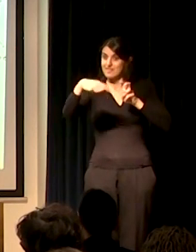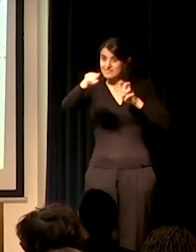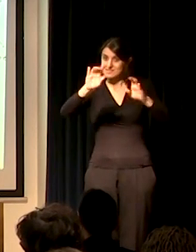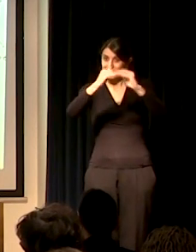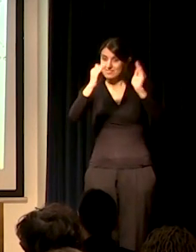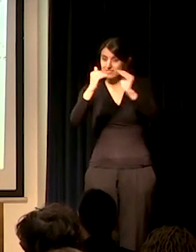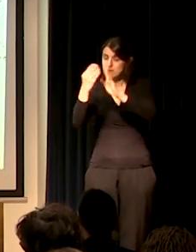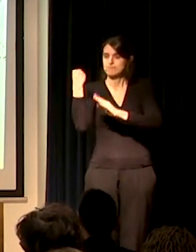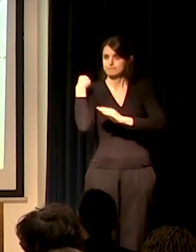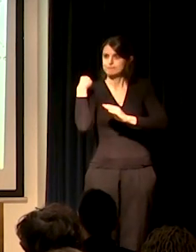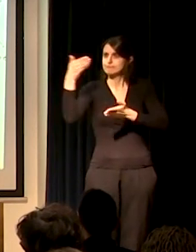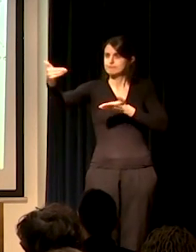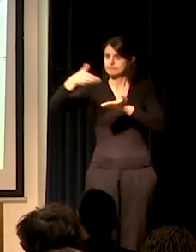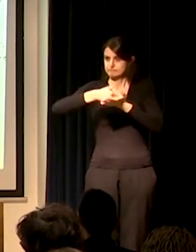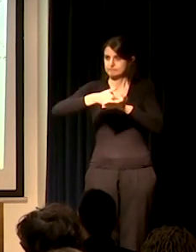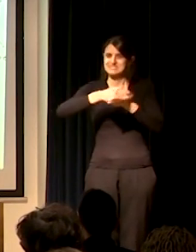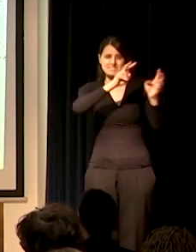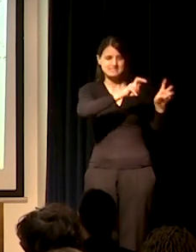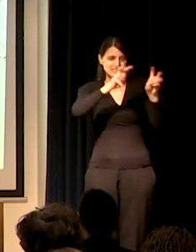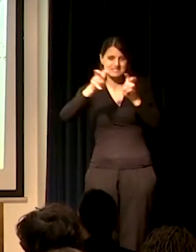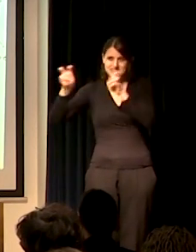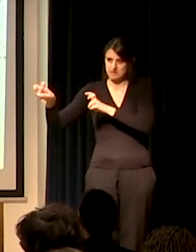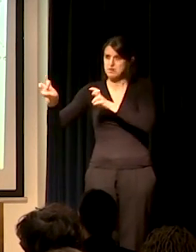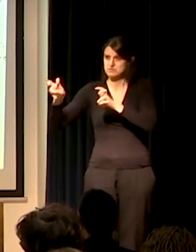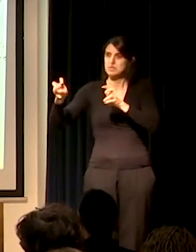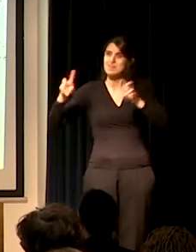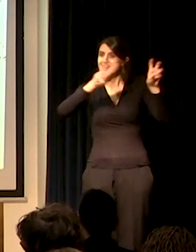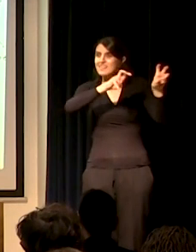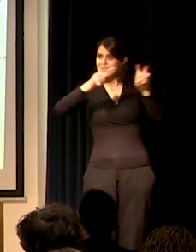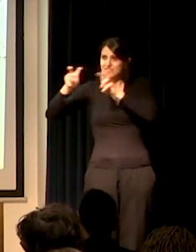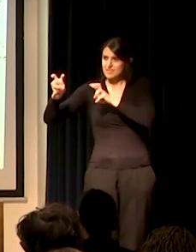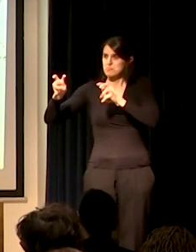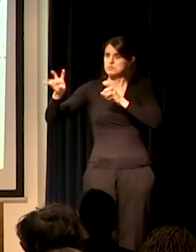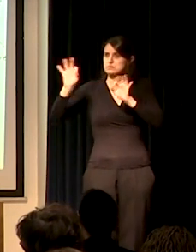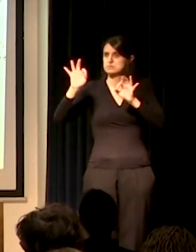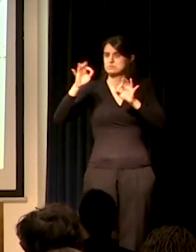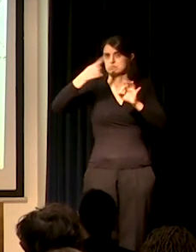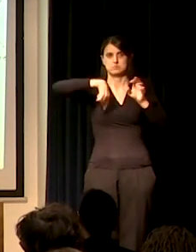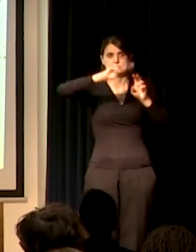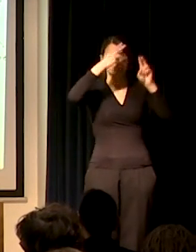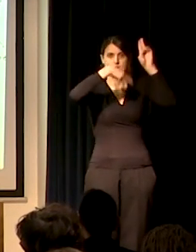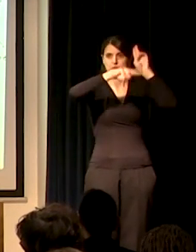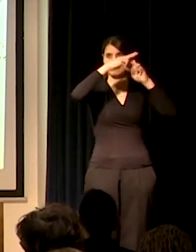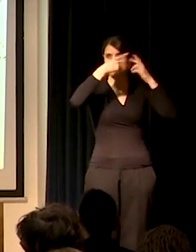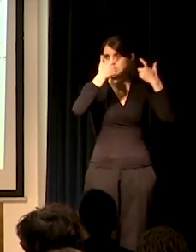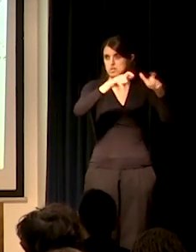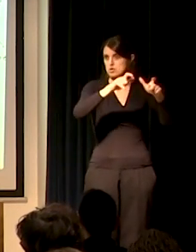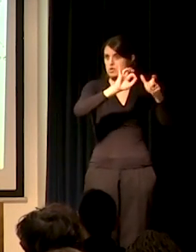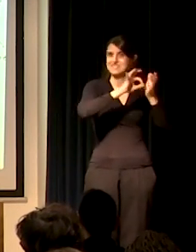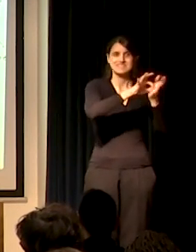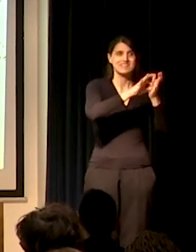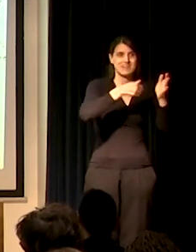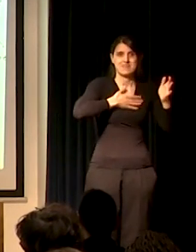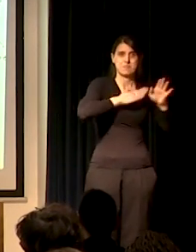reivindicat tota una sèrie de temes transversals que no ens afecten només des de la secretaria, sinó que afecten a altres